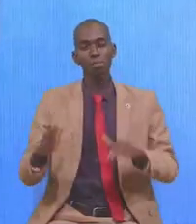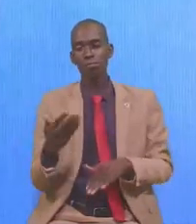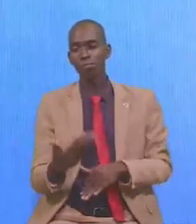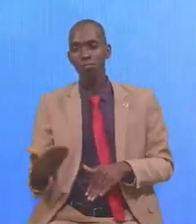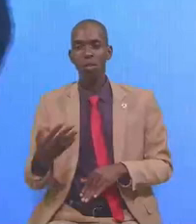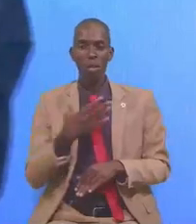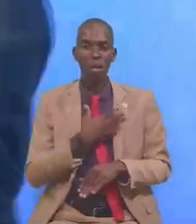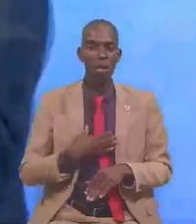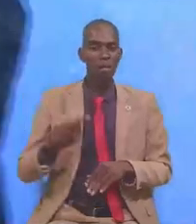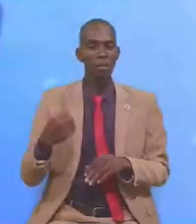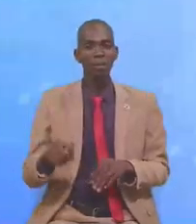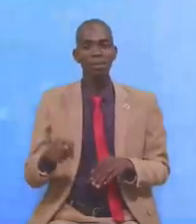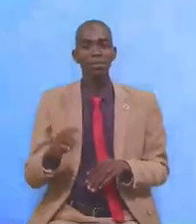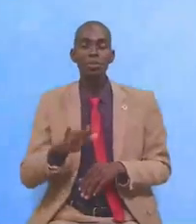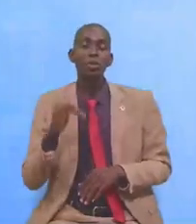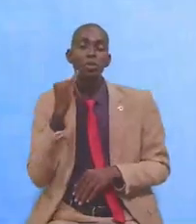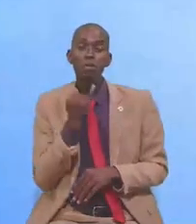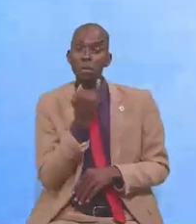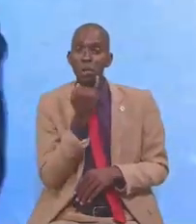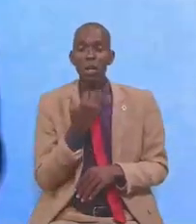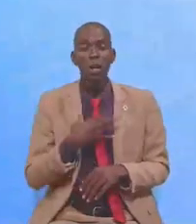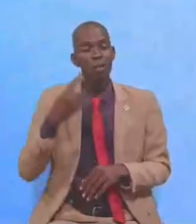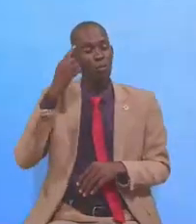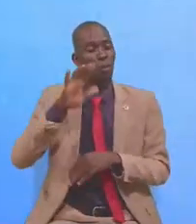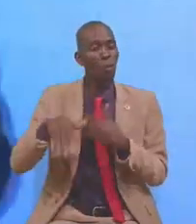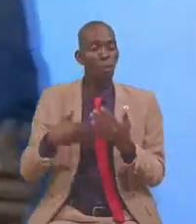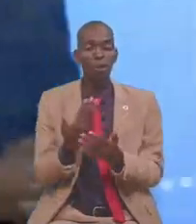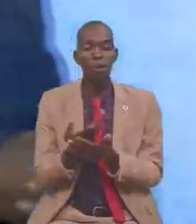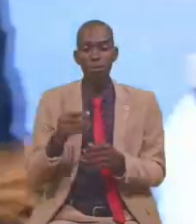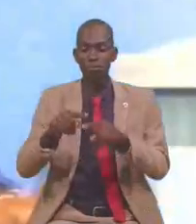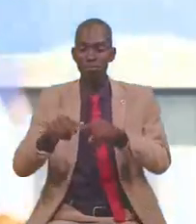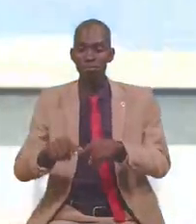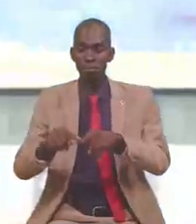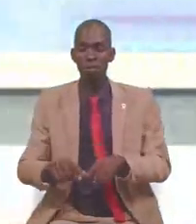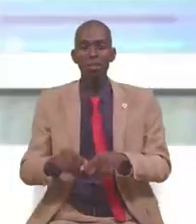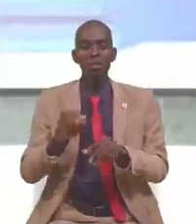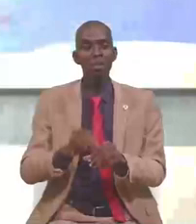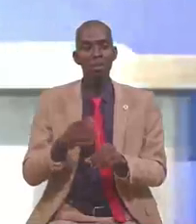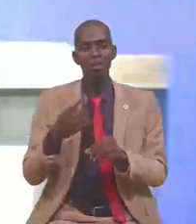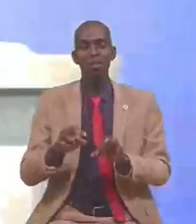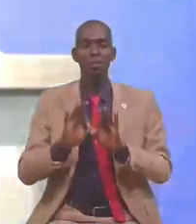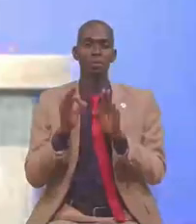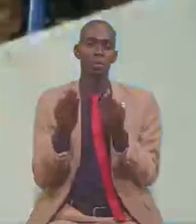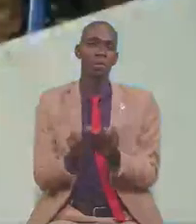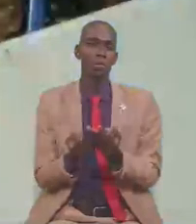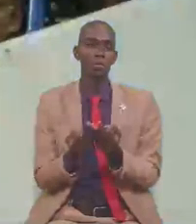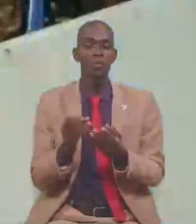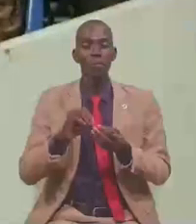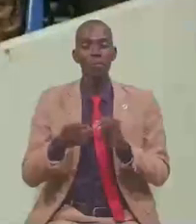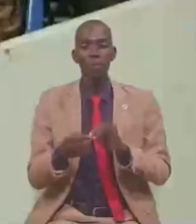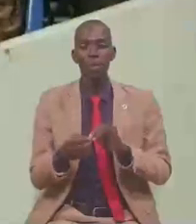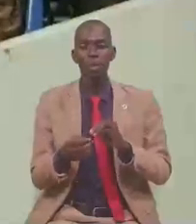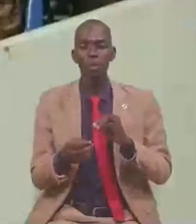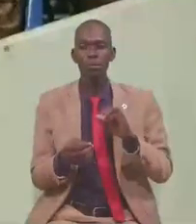enfants d'Israël et des dépendants, c'est-à-dire ceux qui sont à charge dans la famille. Numéro